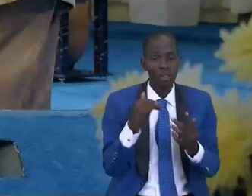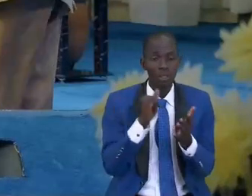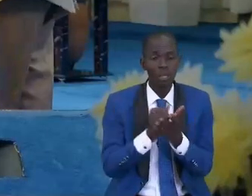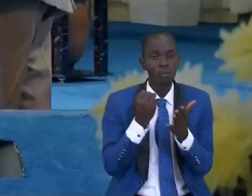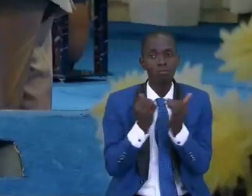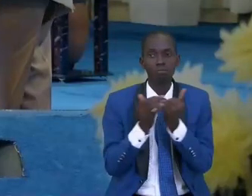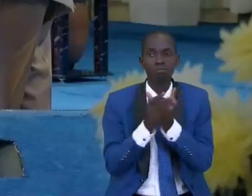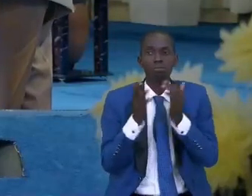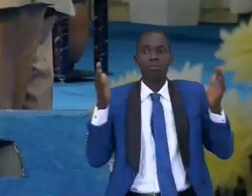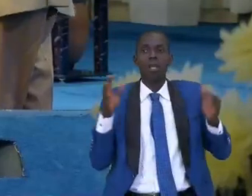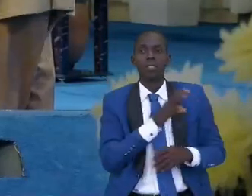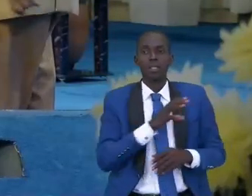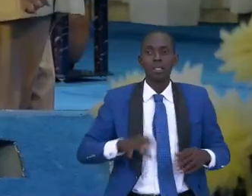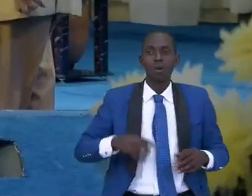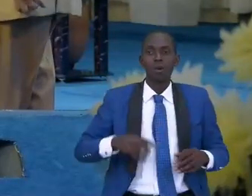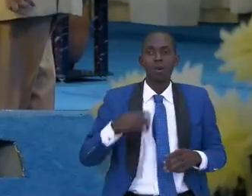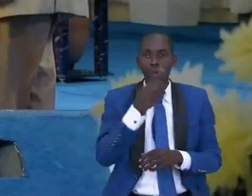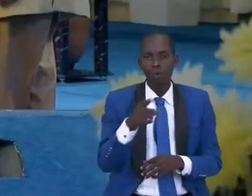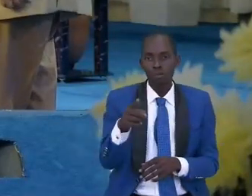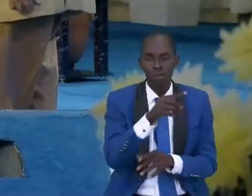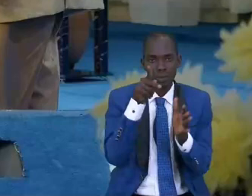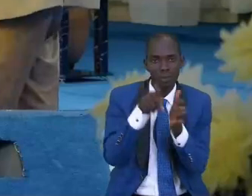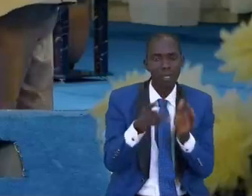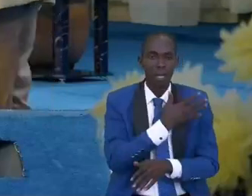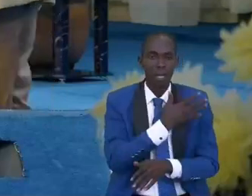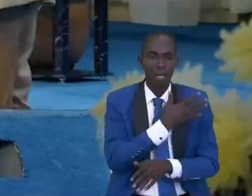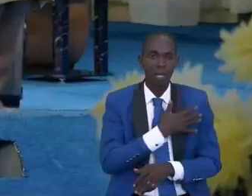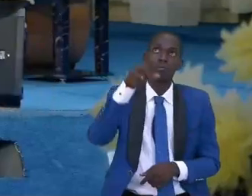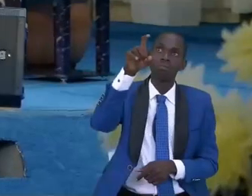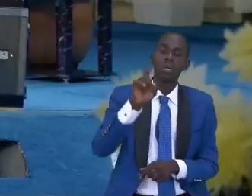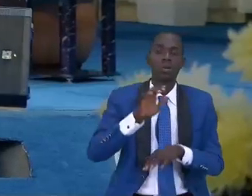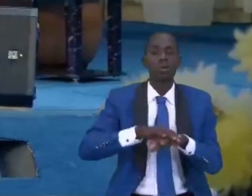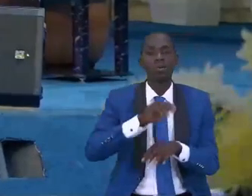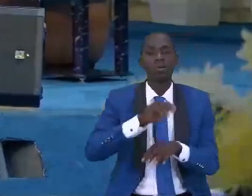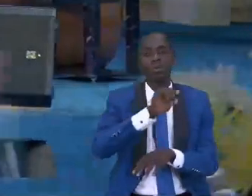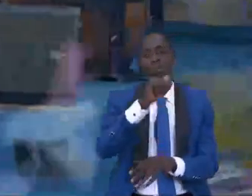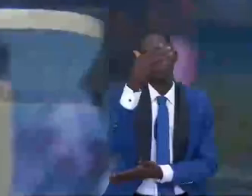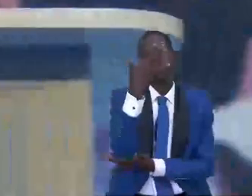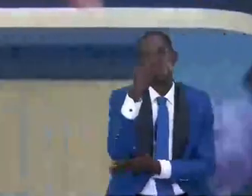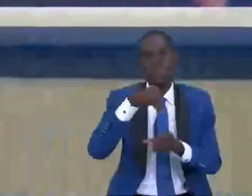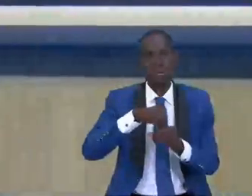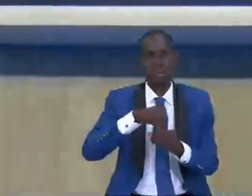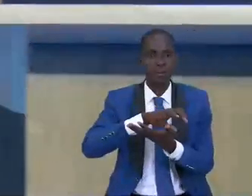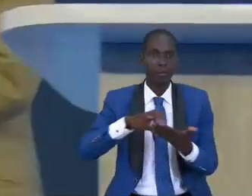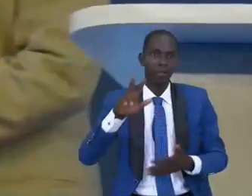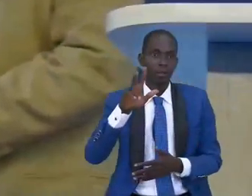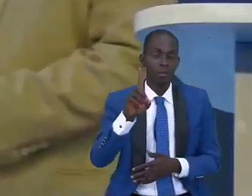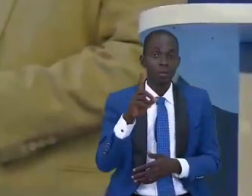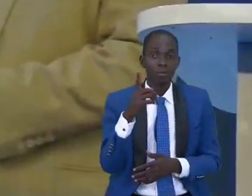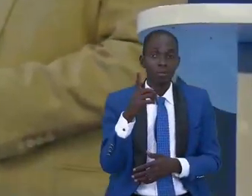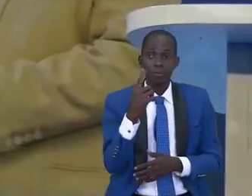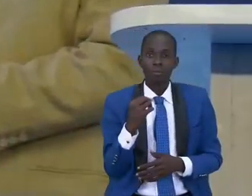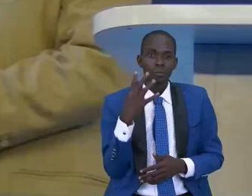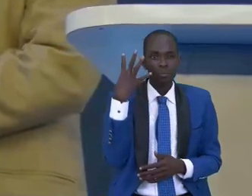crucifié. Alors, lui que vous avez tué en le pendant au bois. Verset 31.